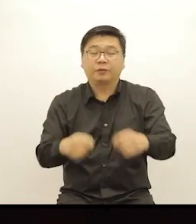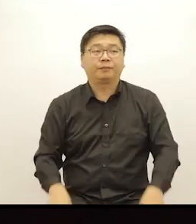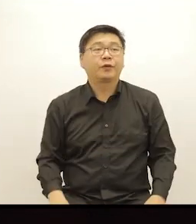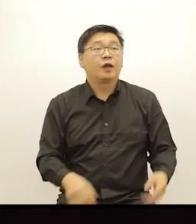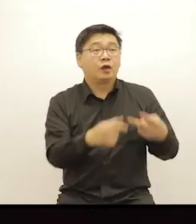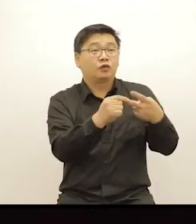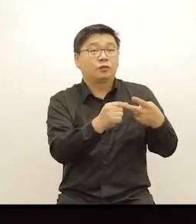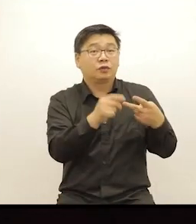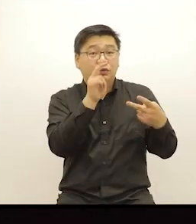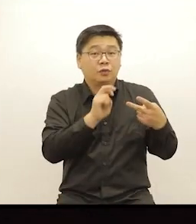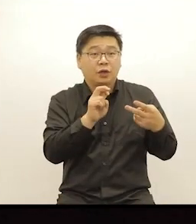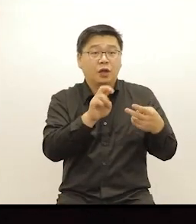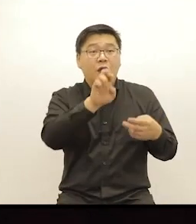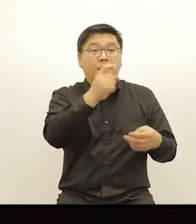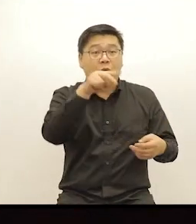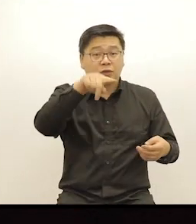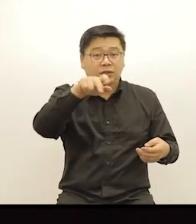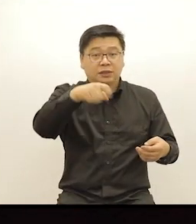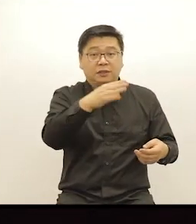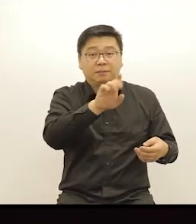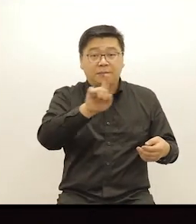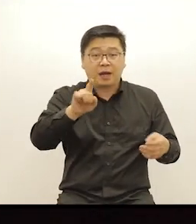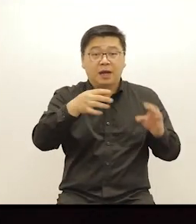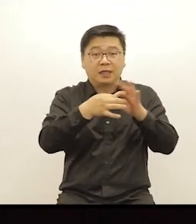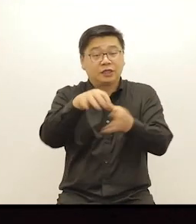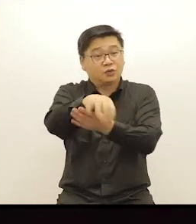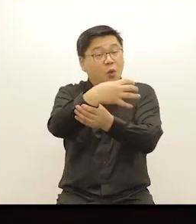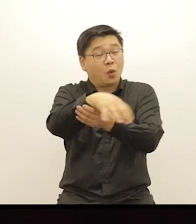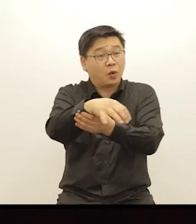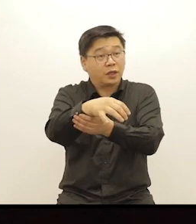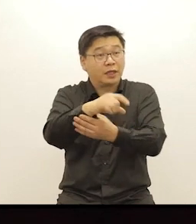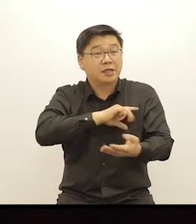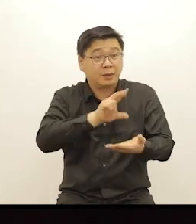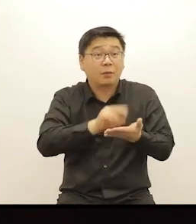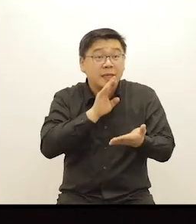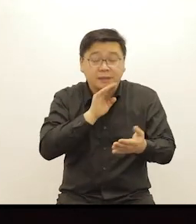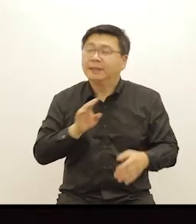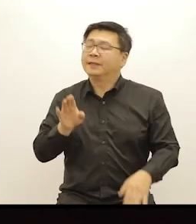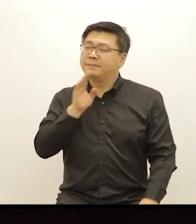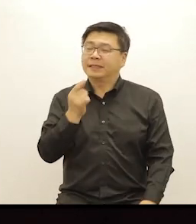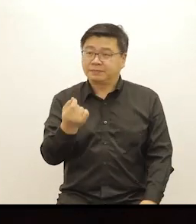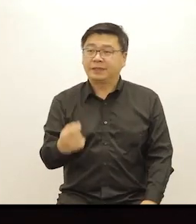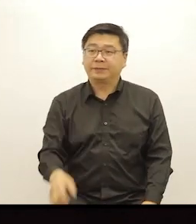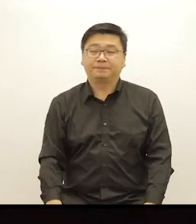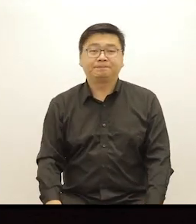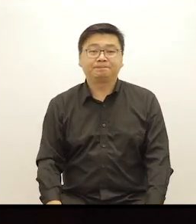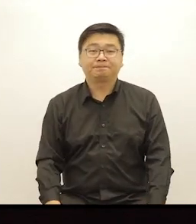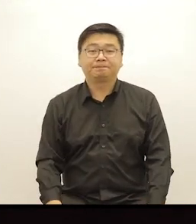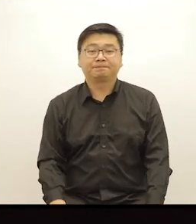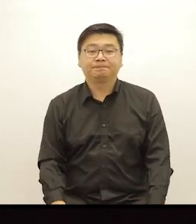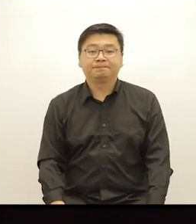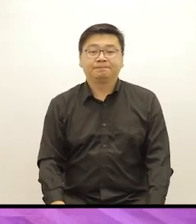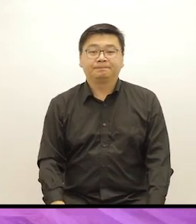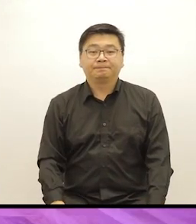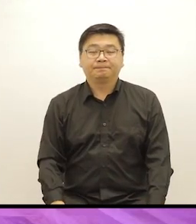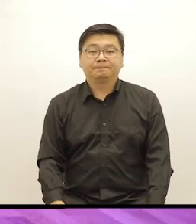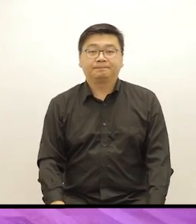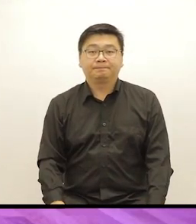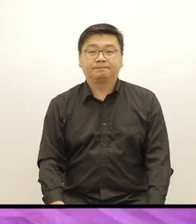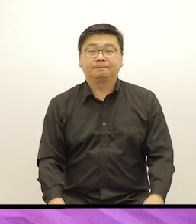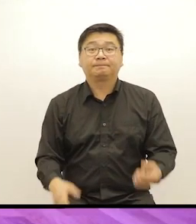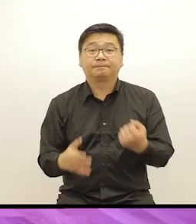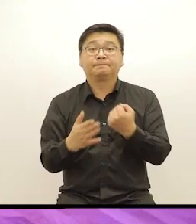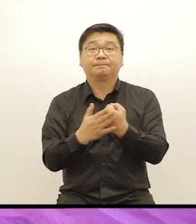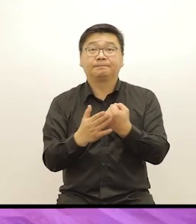곡 같은 경우에는 모스크바의 벨 뭐 이런 부제가 붙어 있기도 하죠. 네, 모스크바의 종이라고. 네. 네.